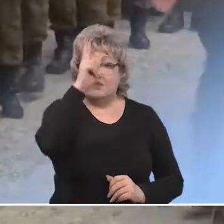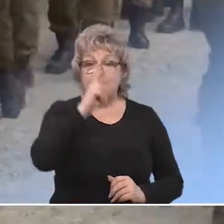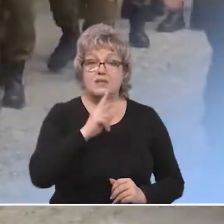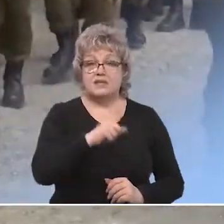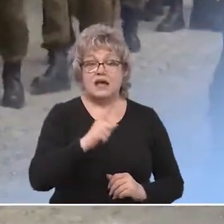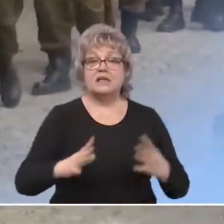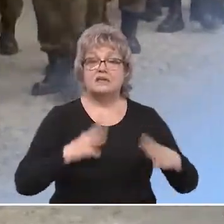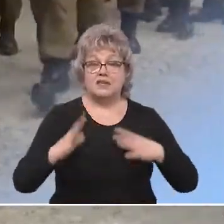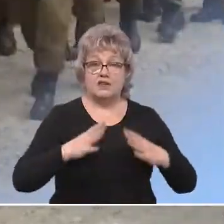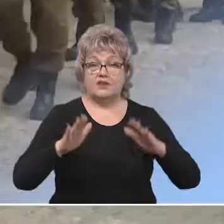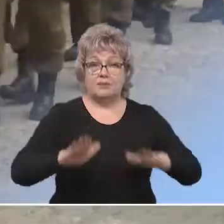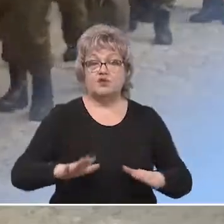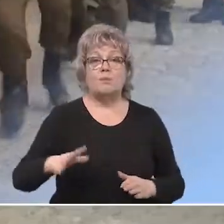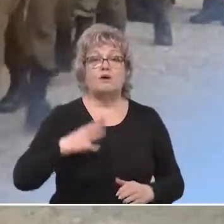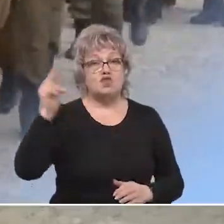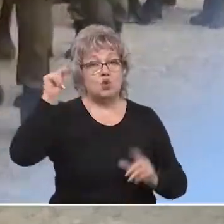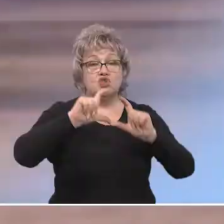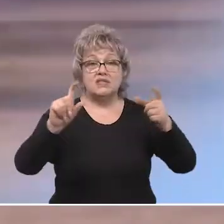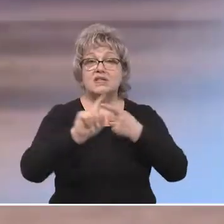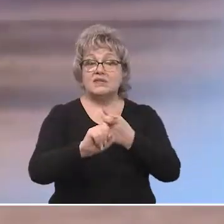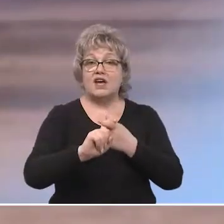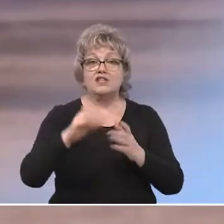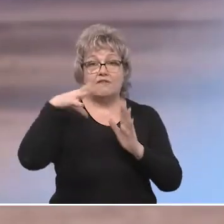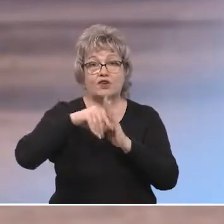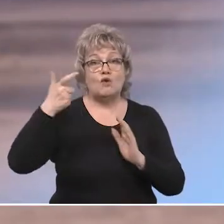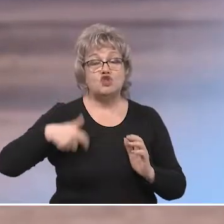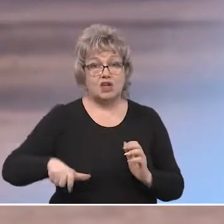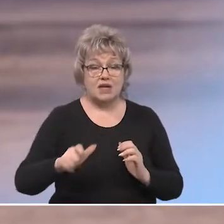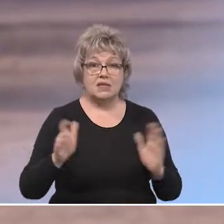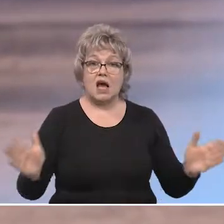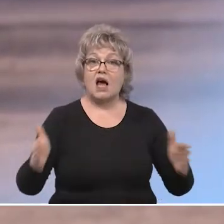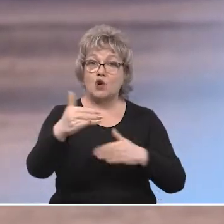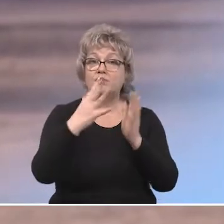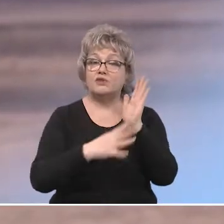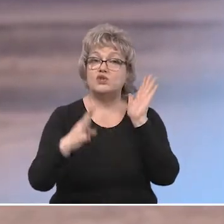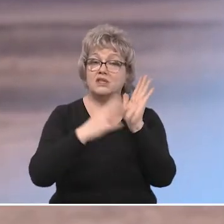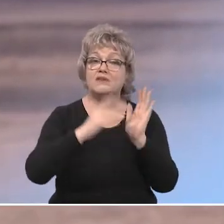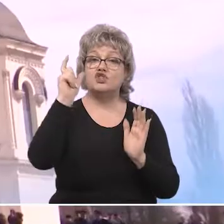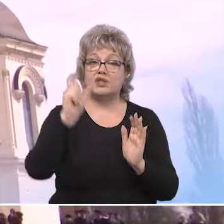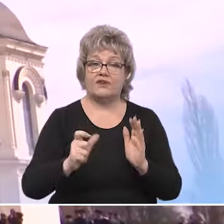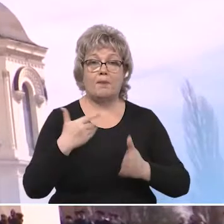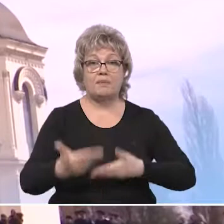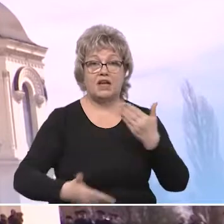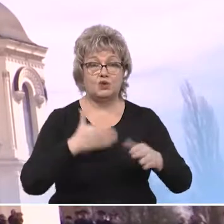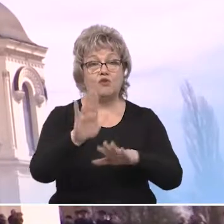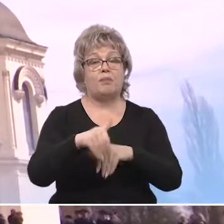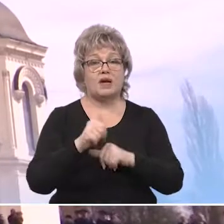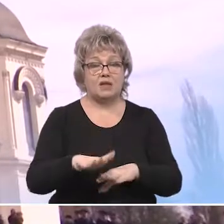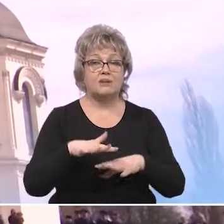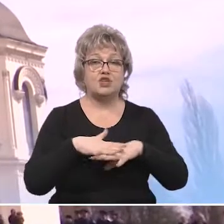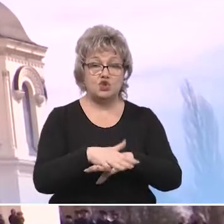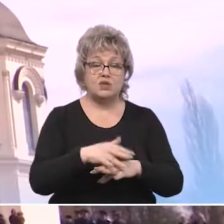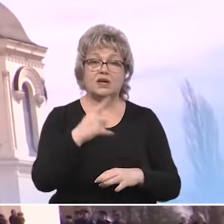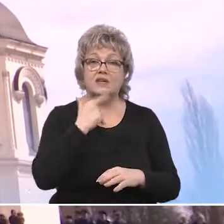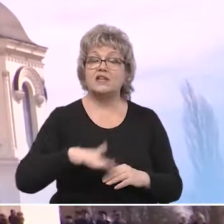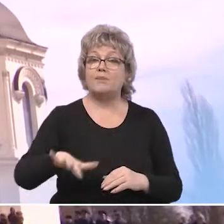Два месяца они чеканили шаг на плацу бывшего училища связи в Новочеркасске. Коробкой в 99 человек пройдут и в парадном